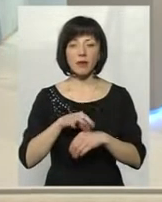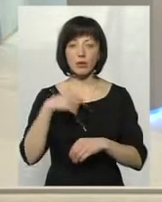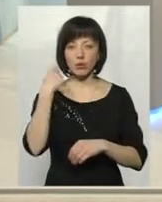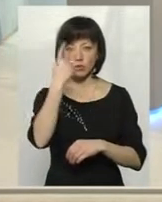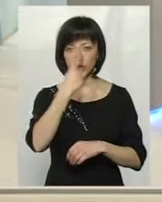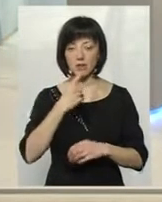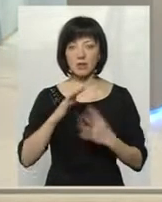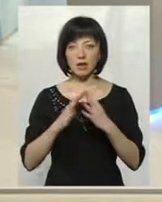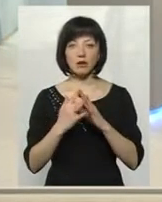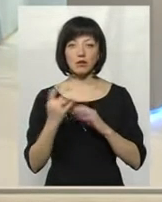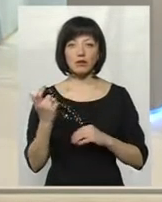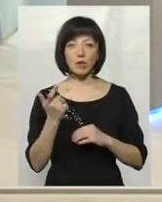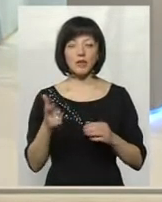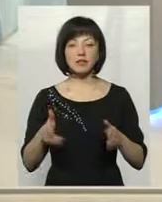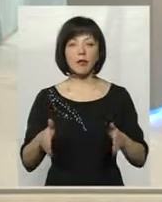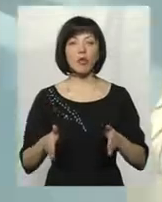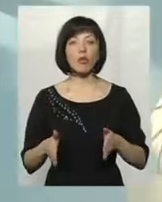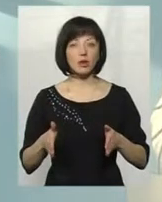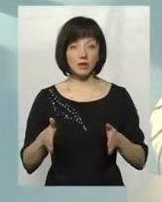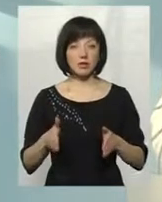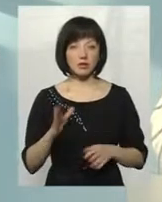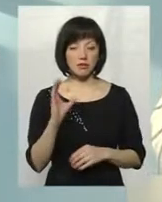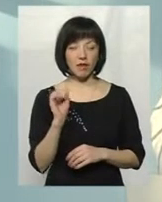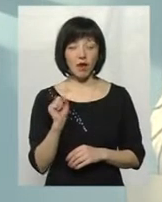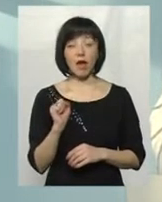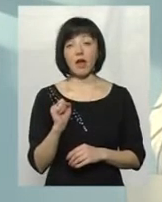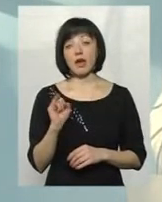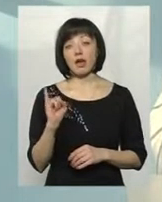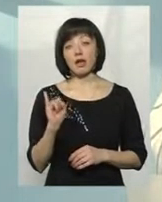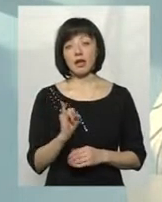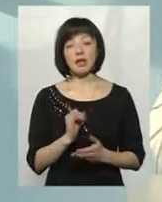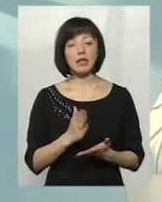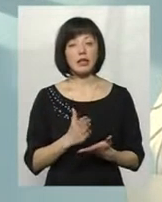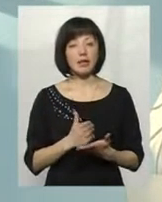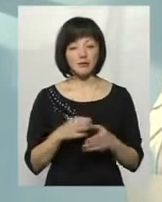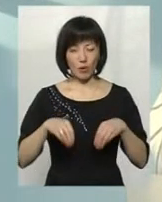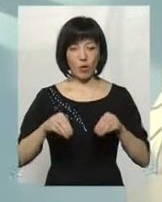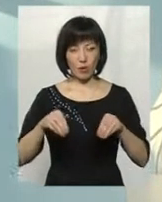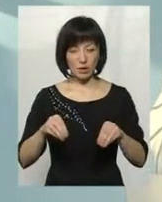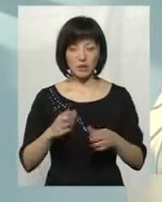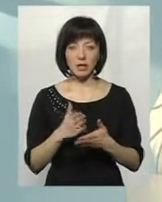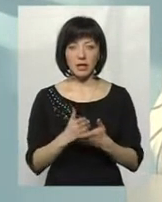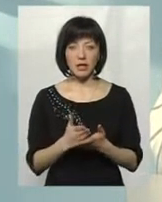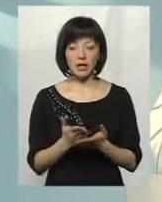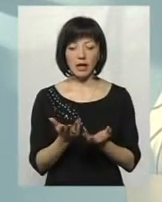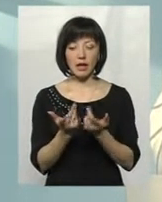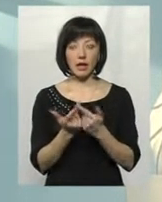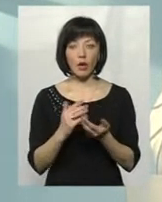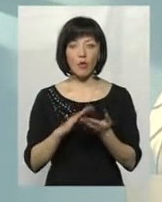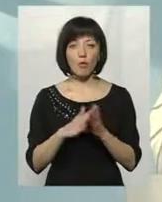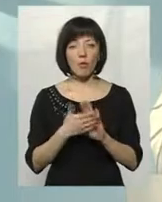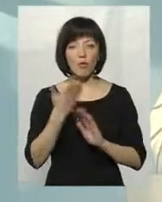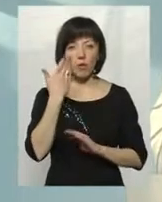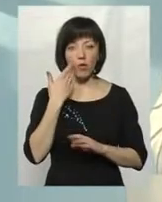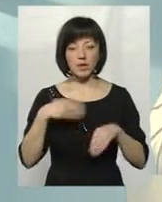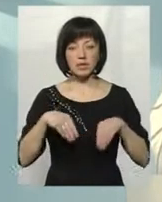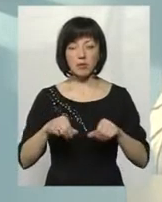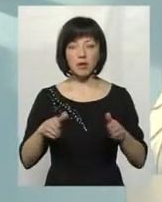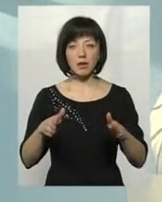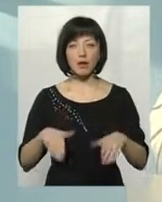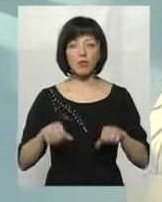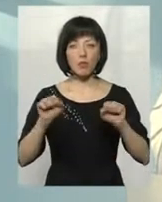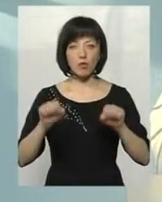селянського господарства та городництва. І є кілька умов, коли земельну ділянку можна оформити